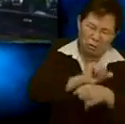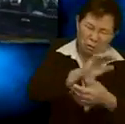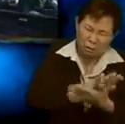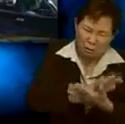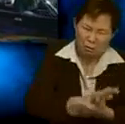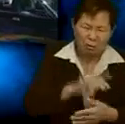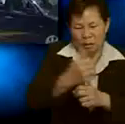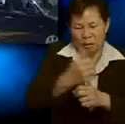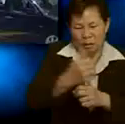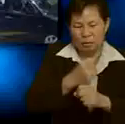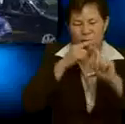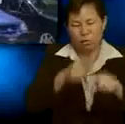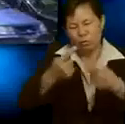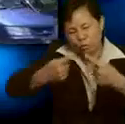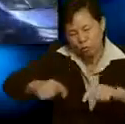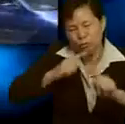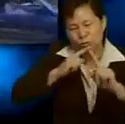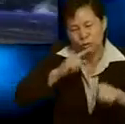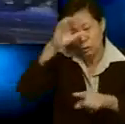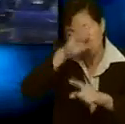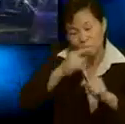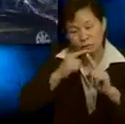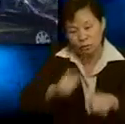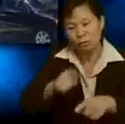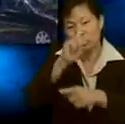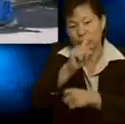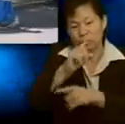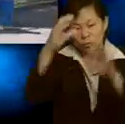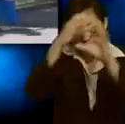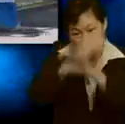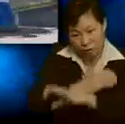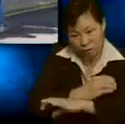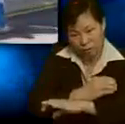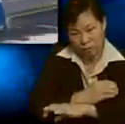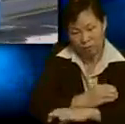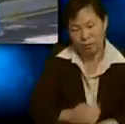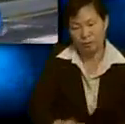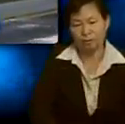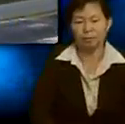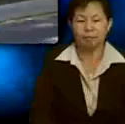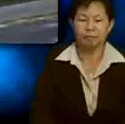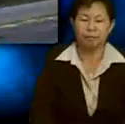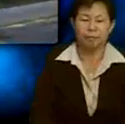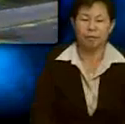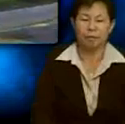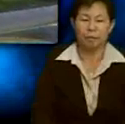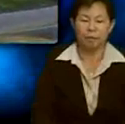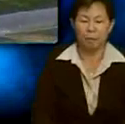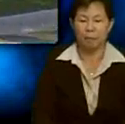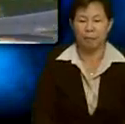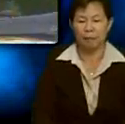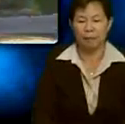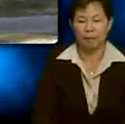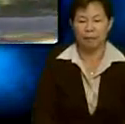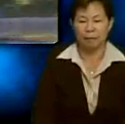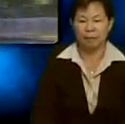sekolah yang tidak dapat dijawab, dia cuba cari jawapannya. Itu satu dia katakan cabaran. Guru saya rasa